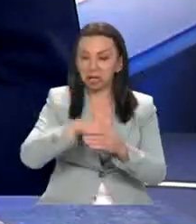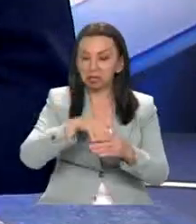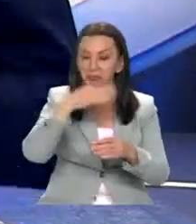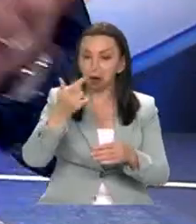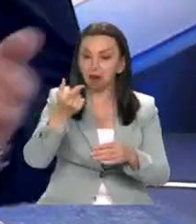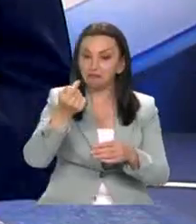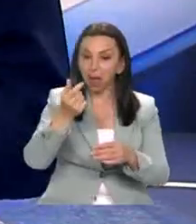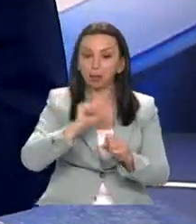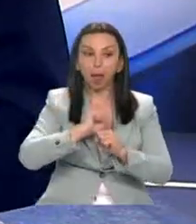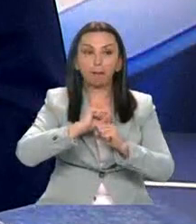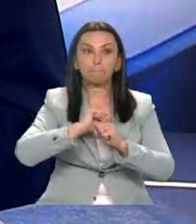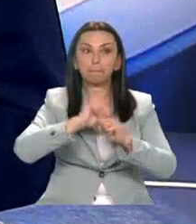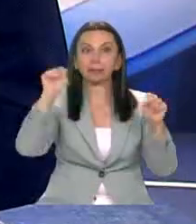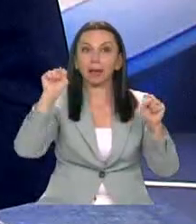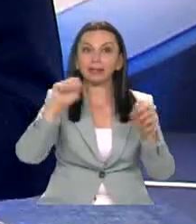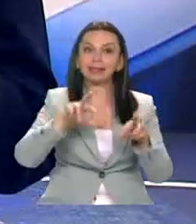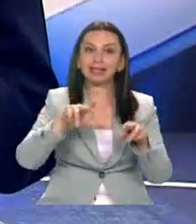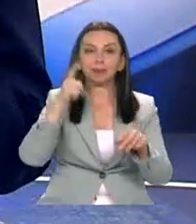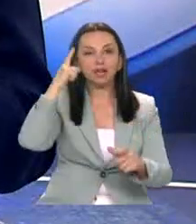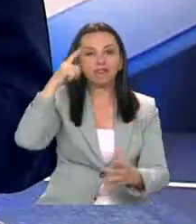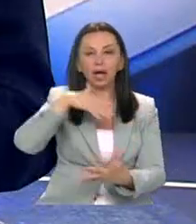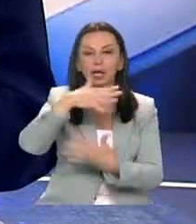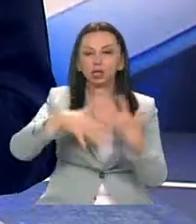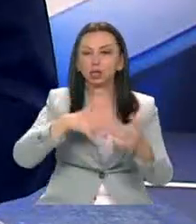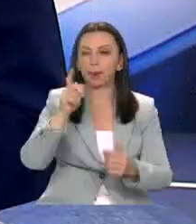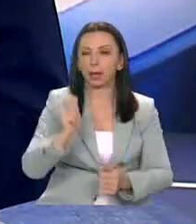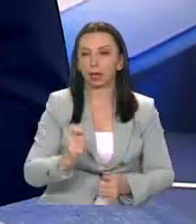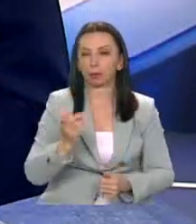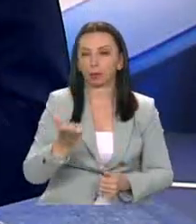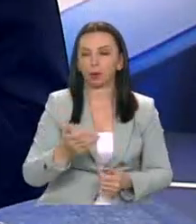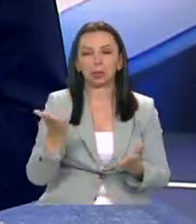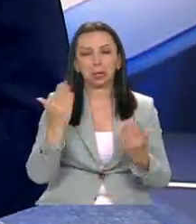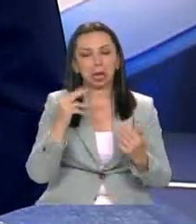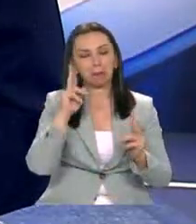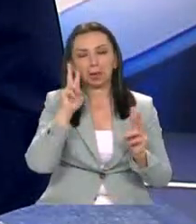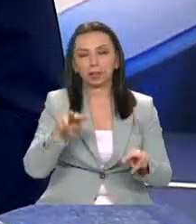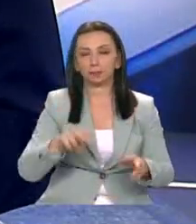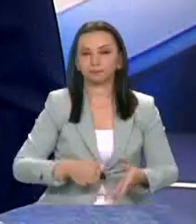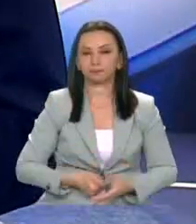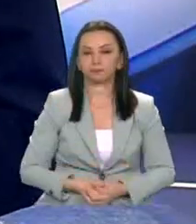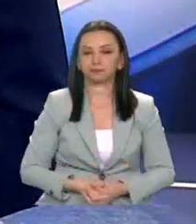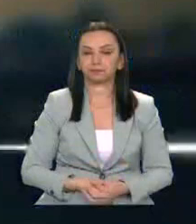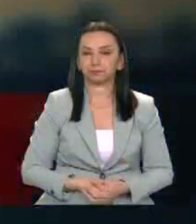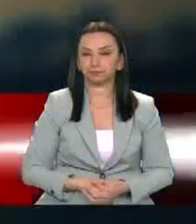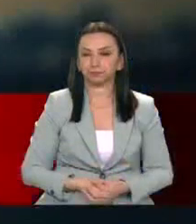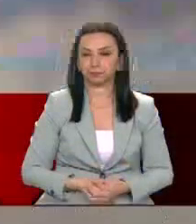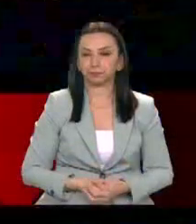gibi bir algı oluşturmaya çalışıyorlar. Sektör uzmanları da alıcıları uyarıyor. Gelin kulak verelim.